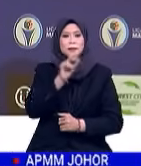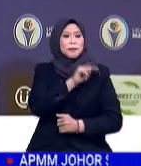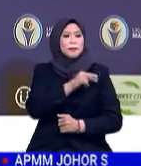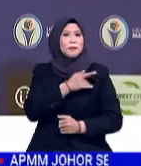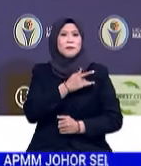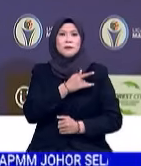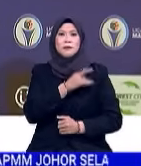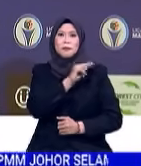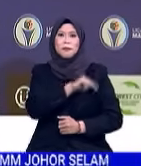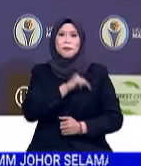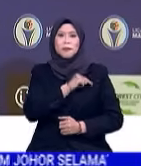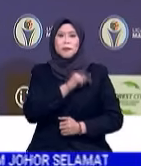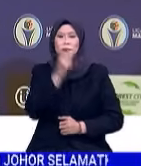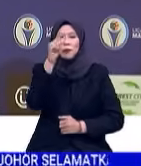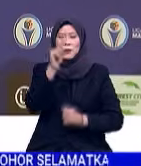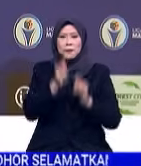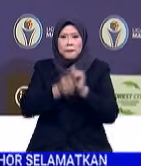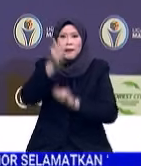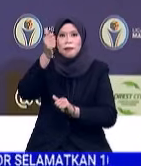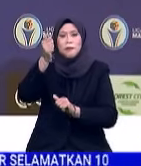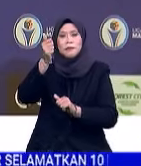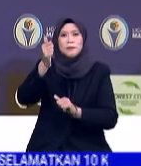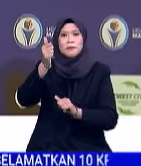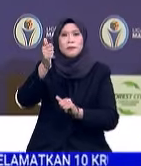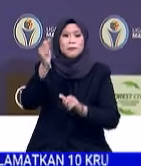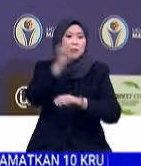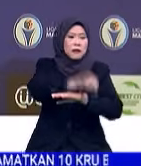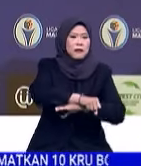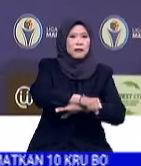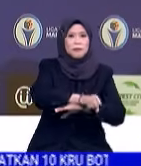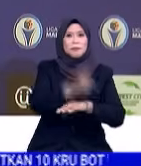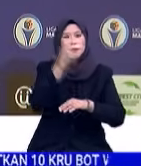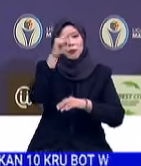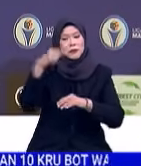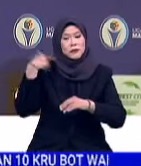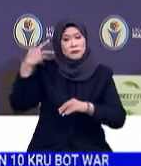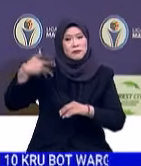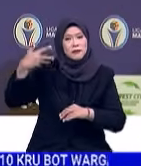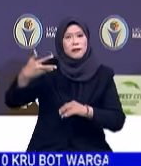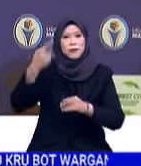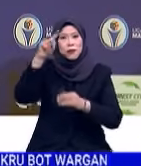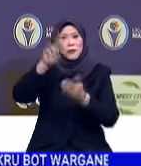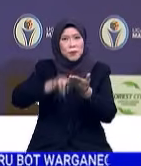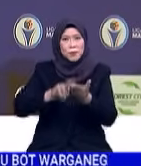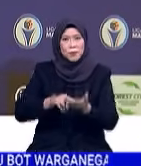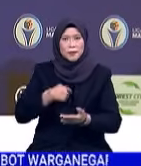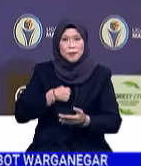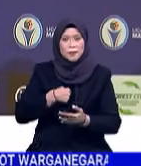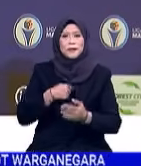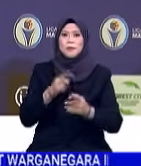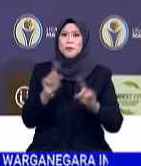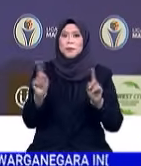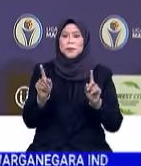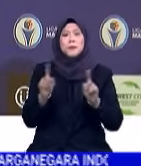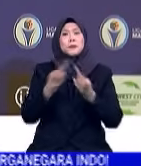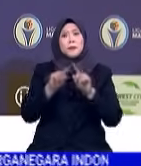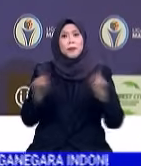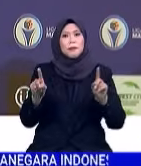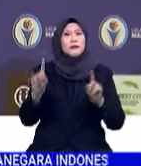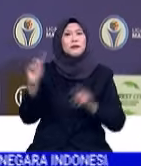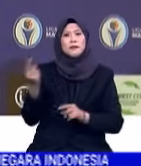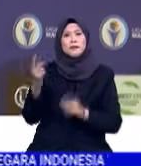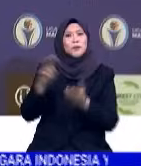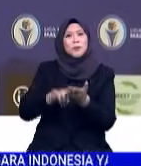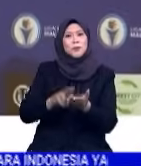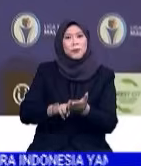langsung dalam fikiran saya untuk menang di tahun JDT, untuk cipta sejarah, untuk lebuhkan rekod. Bagi saya, itu semua apa hanya untuk